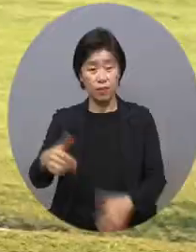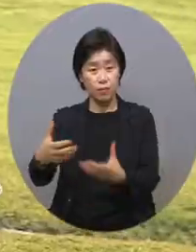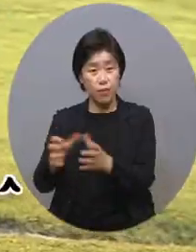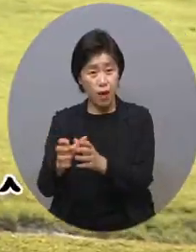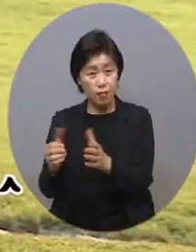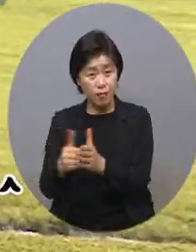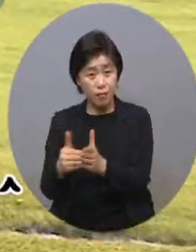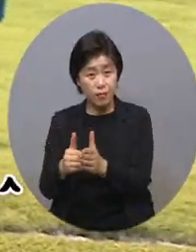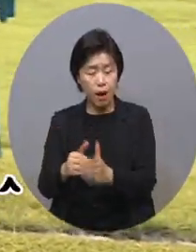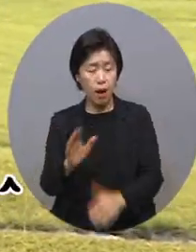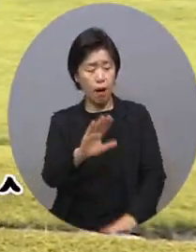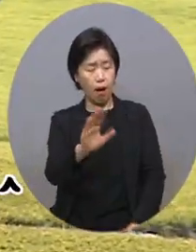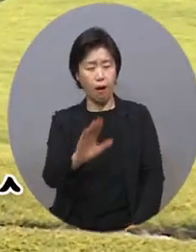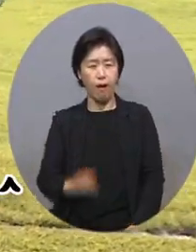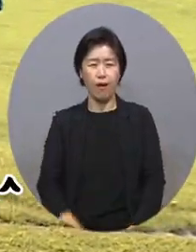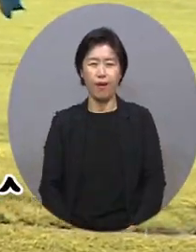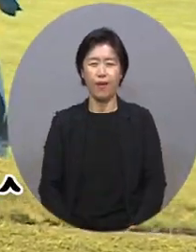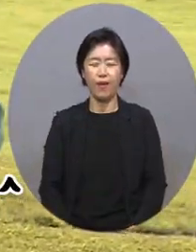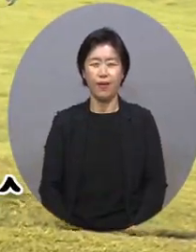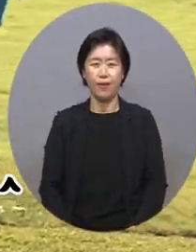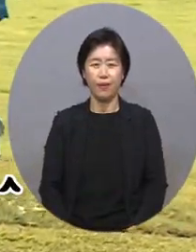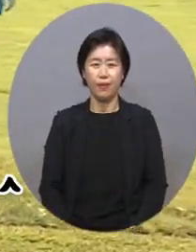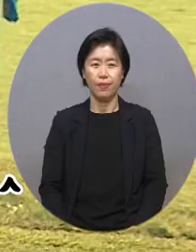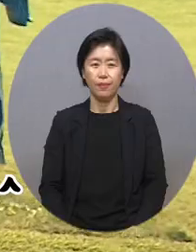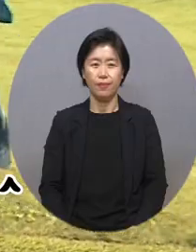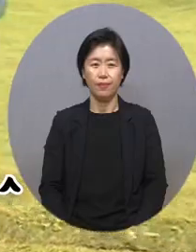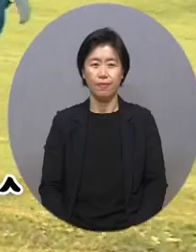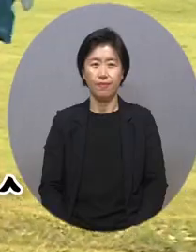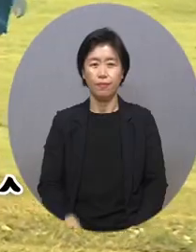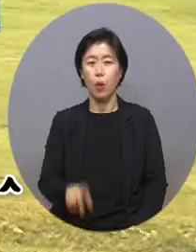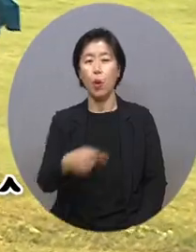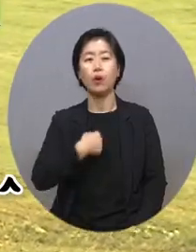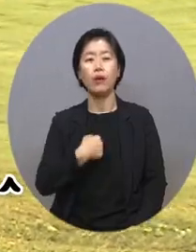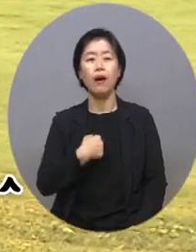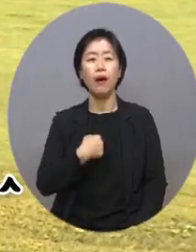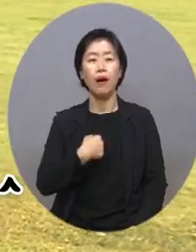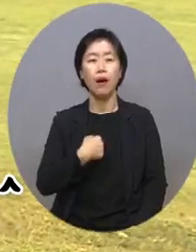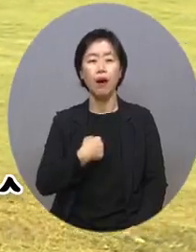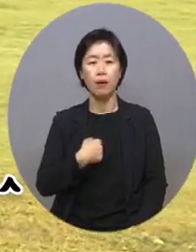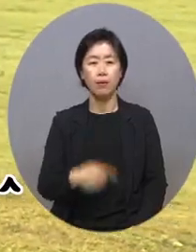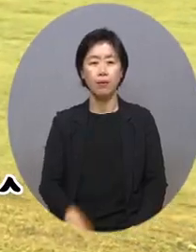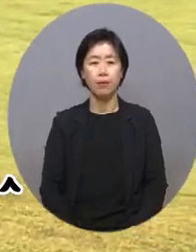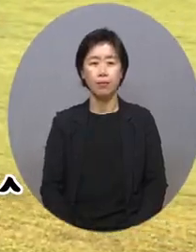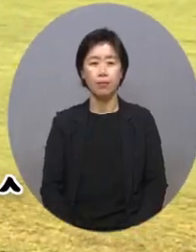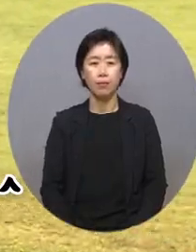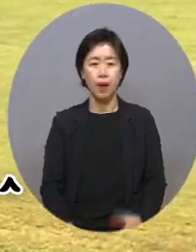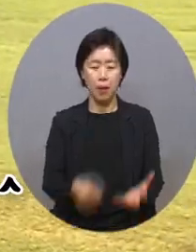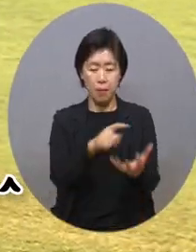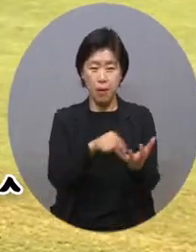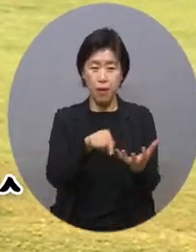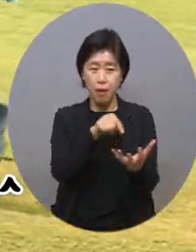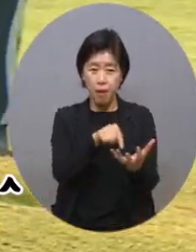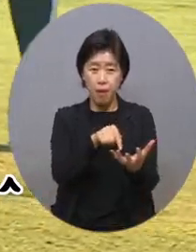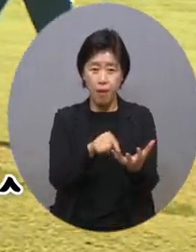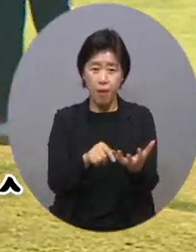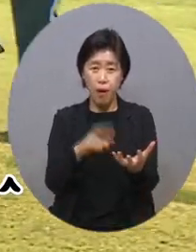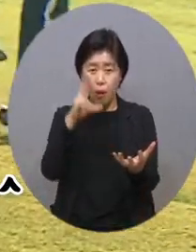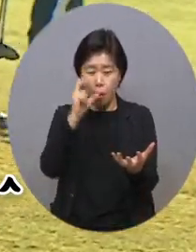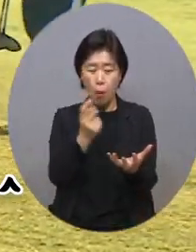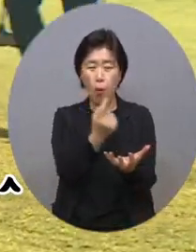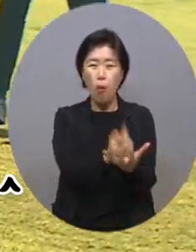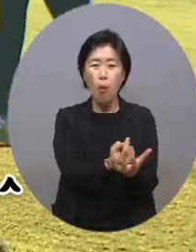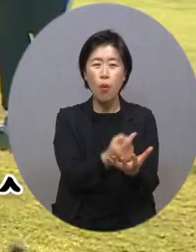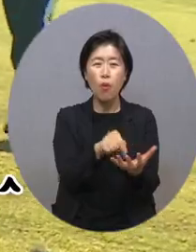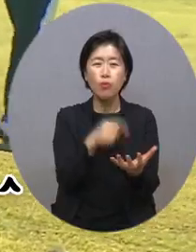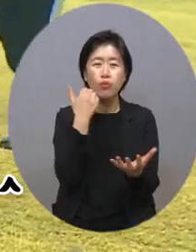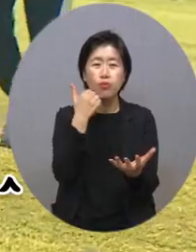적입니다. 어, 나 어, 벙커네. 아, 나네. 오 마이, 엄청. 어, 누구야? 아, 아, 제가 벙커예요. 두 개. 제 거예요, 제 거. 우와, 오, 벙커